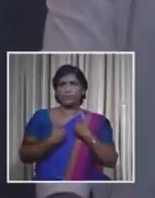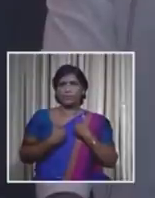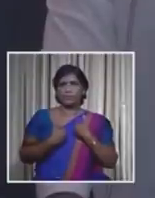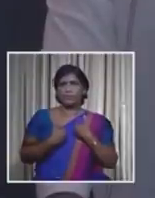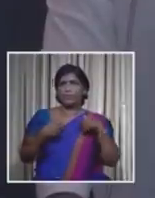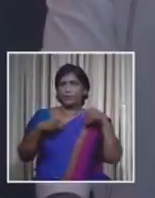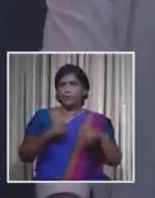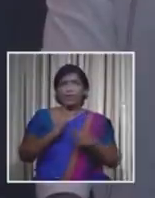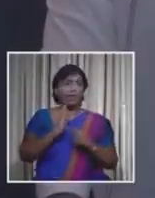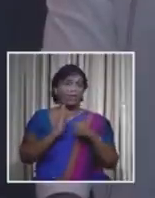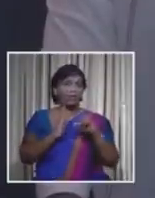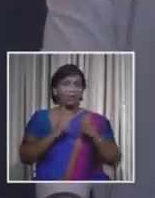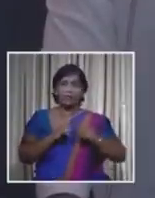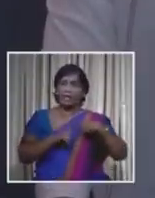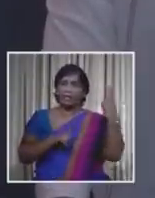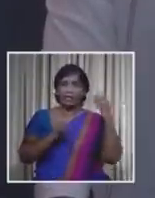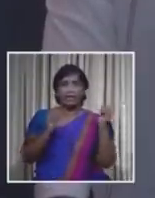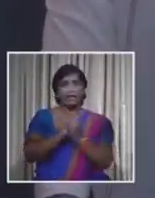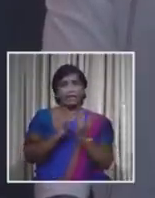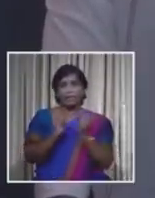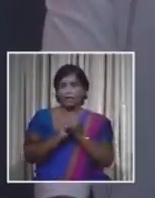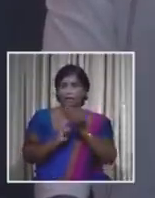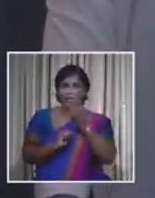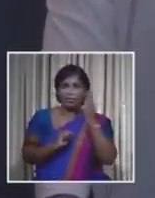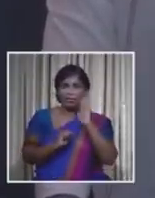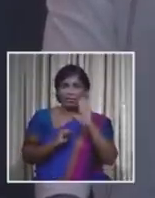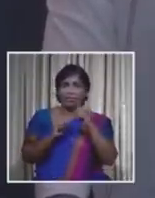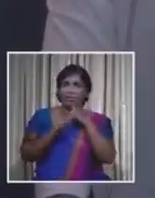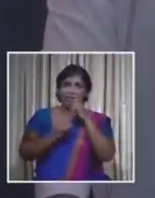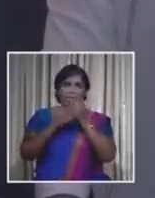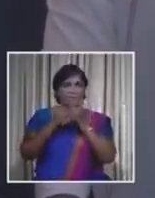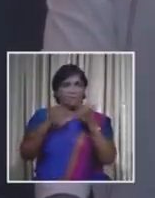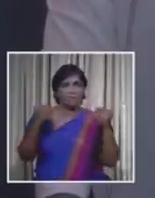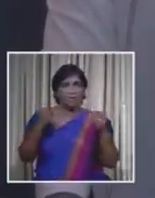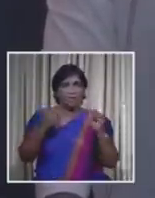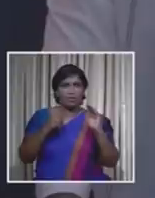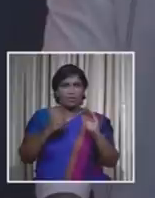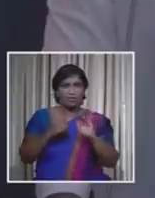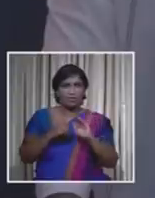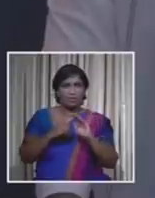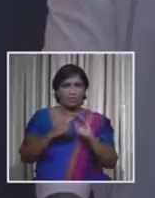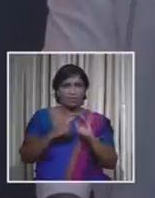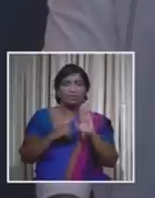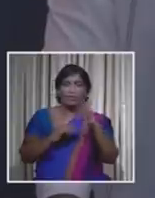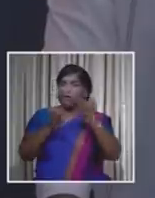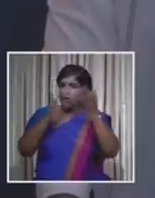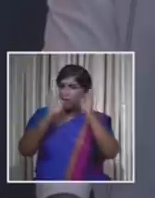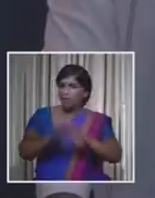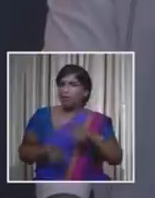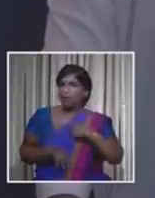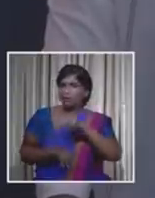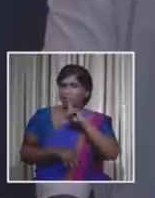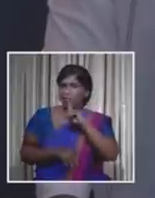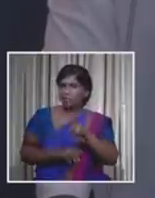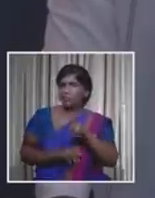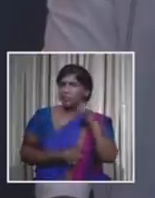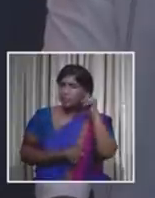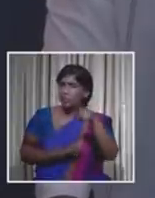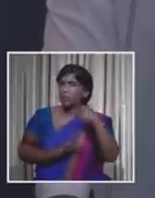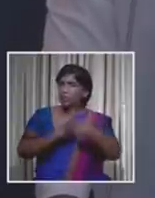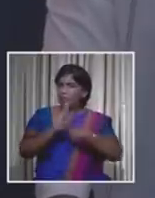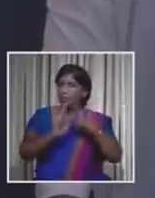වෙනකොට තාක්ෂණයේ දිනුයි ඕන දෙයක් කරන්න පුළුවන්. ඒක වෙනම කතාවක්. ගරු කතානායකතුමනි මම අවසාන වශයෙන් අහනවා මේ